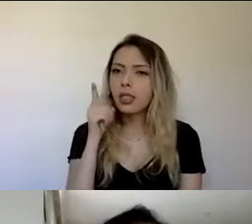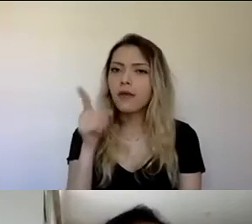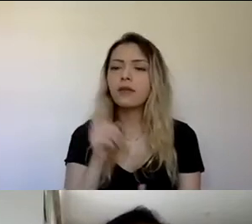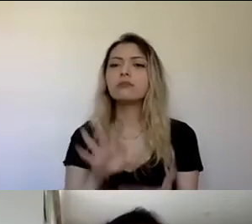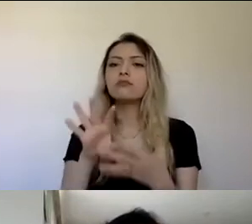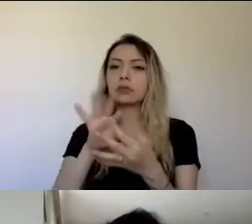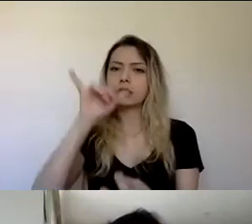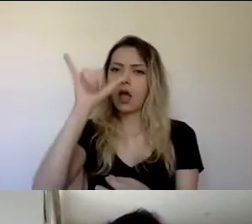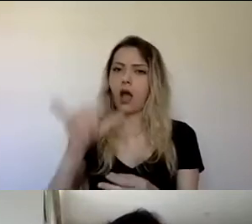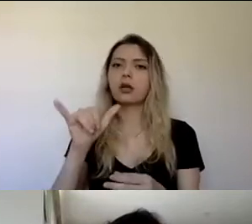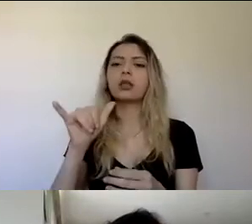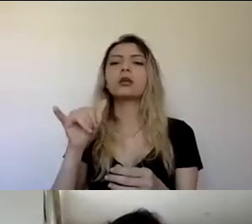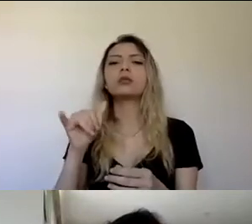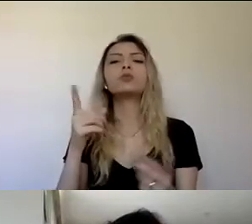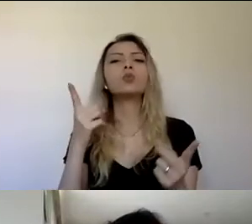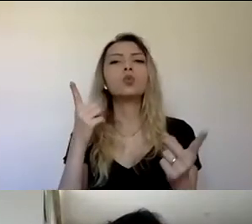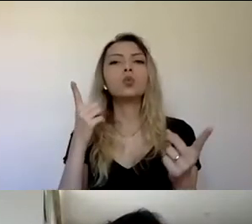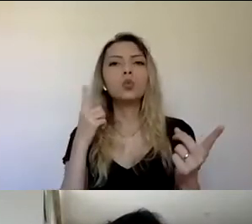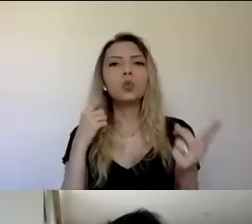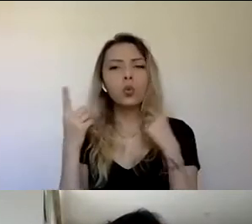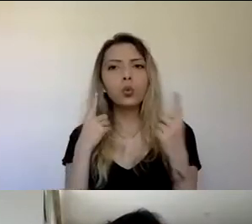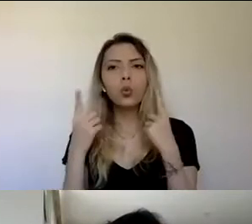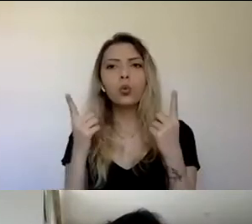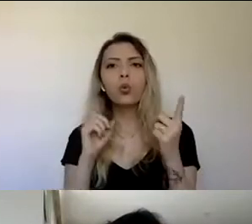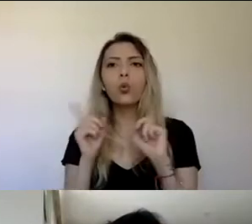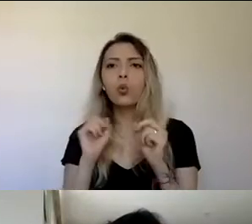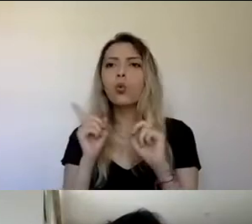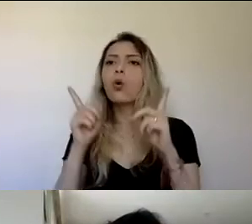hakları hukukunu kabul ettiğinde ya da herhangi bir yasal, uluslararası ya da ulusal